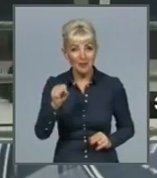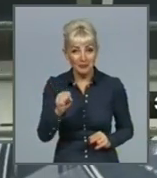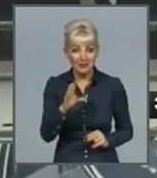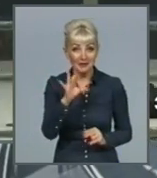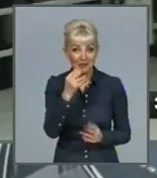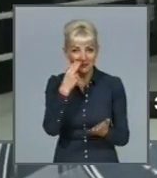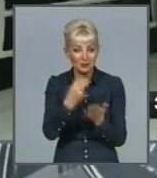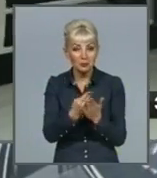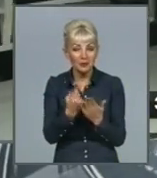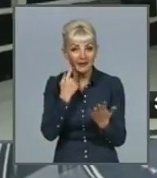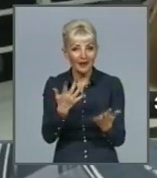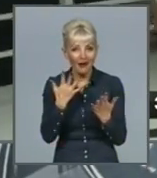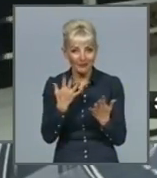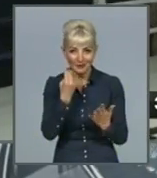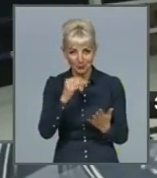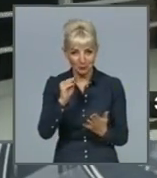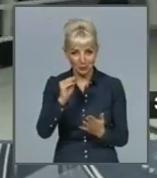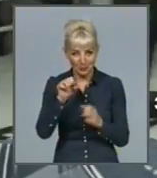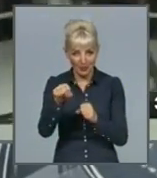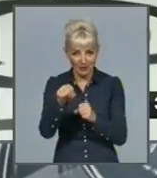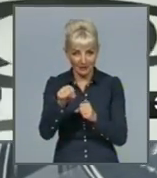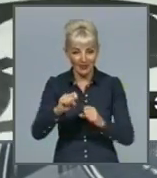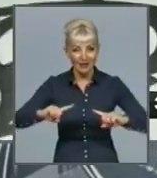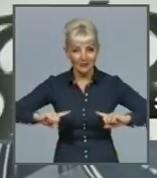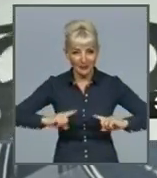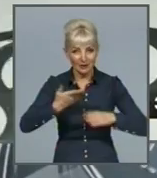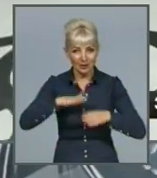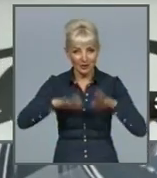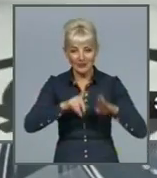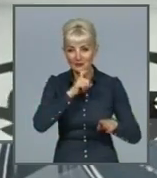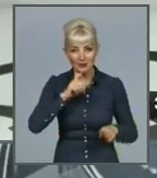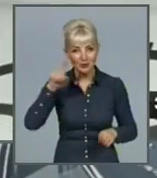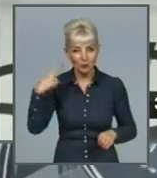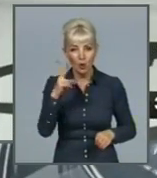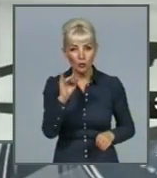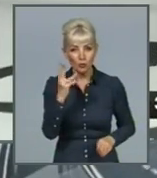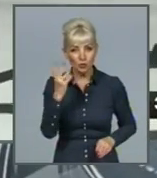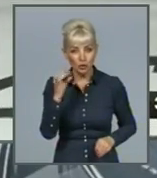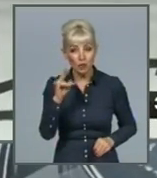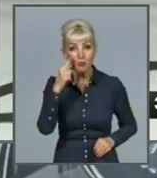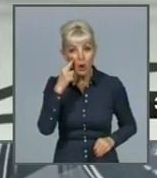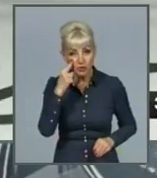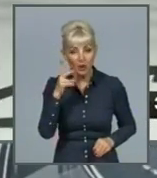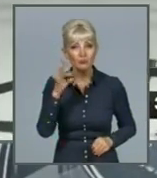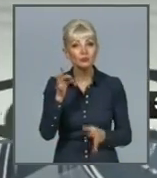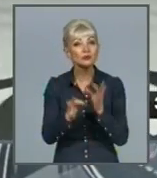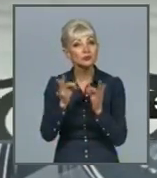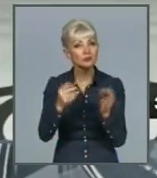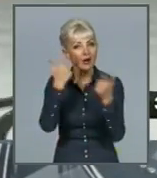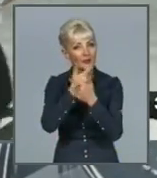В финале побил тяжеловеса из Винницкой области Владимира Кушнира по очкам, но судьи объявили его